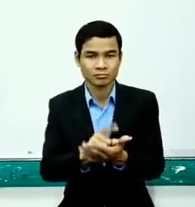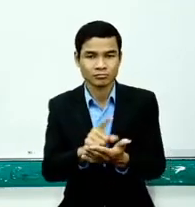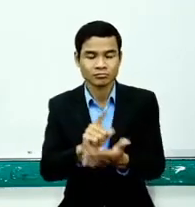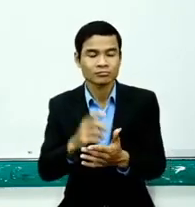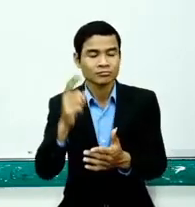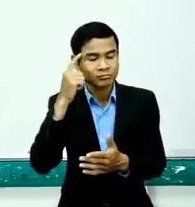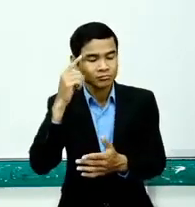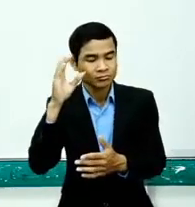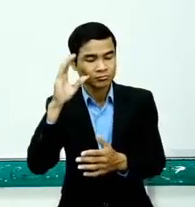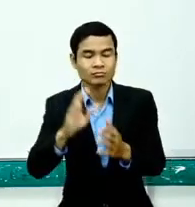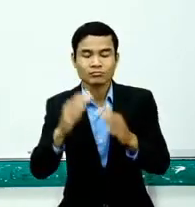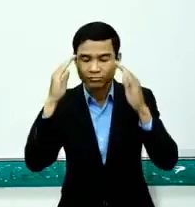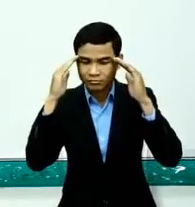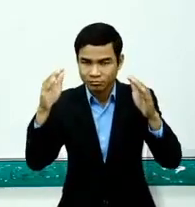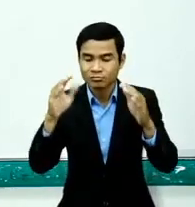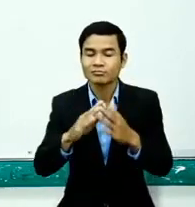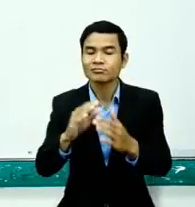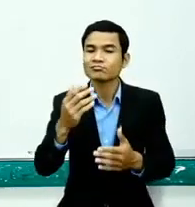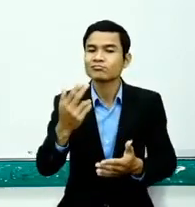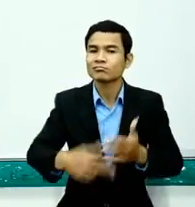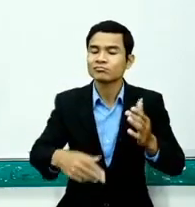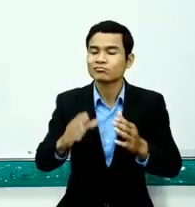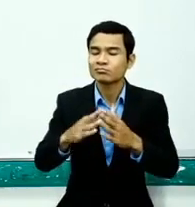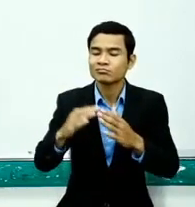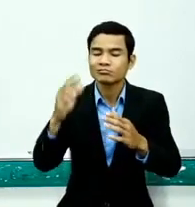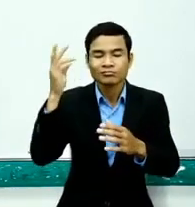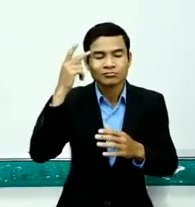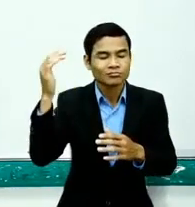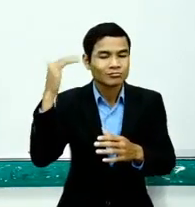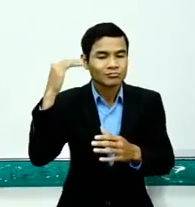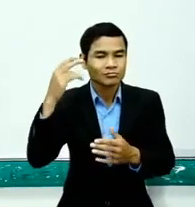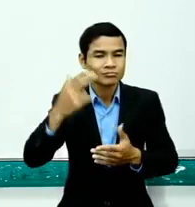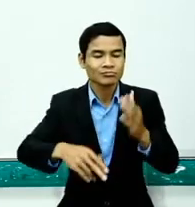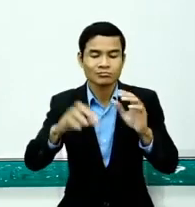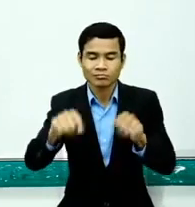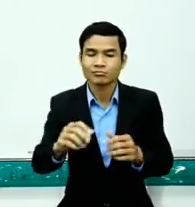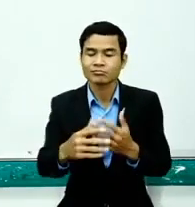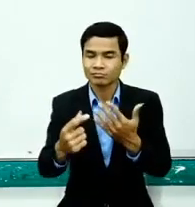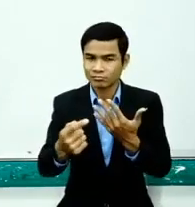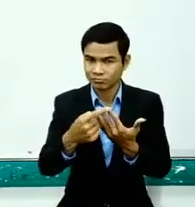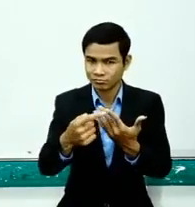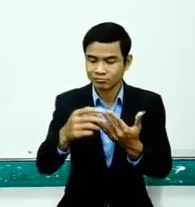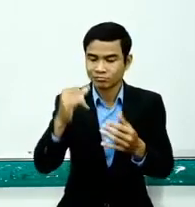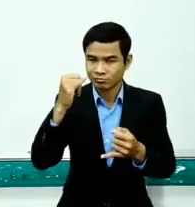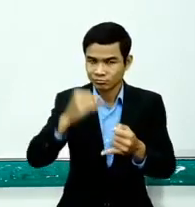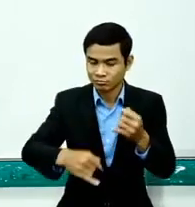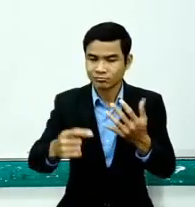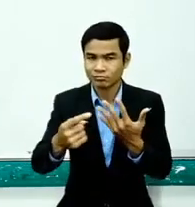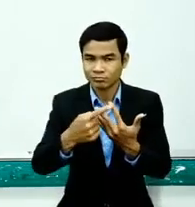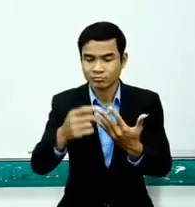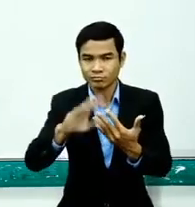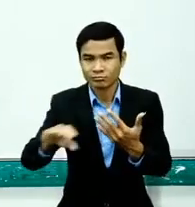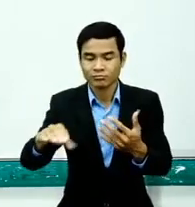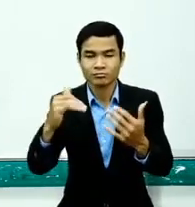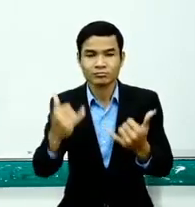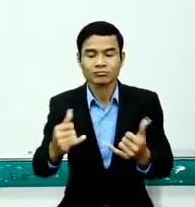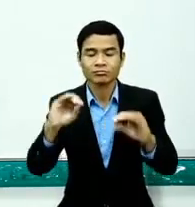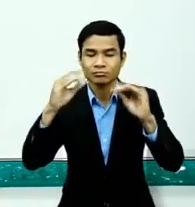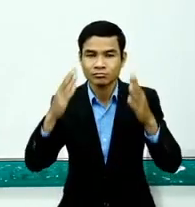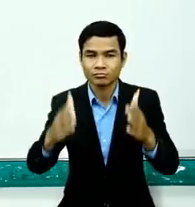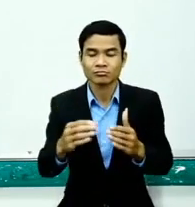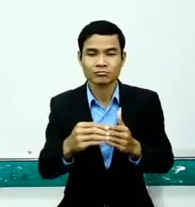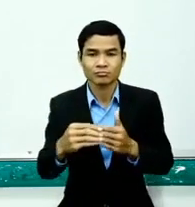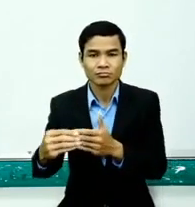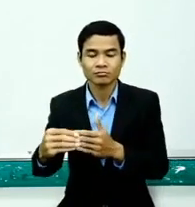សូតើកូនឮសូអ្វីមែនចាគឺឮសូសូអស់ណាសូចង់អស់ឥឡូវនេះអ្នកគ្រូនឹ